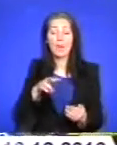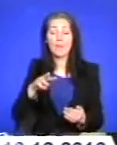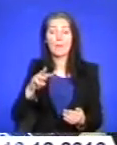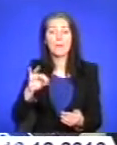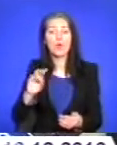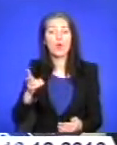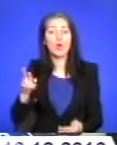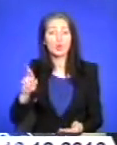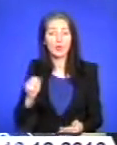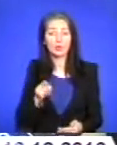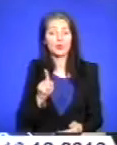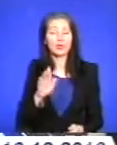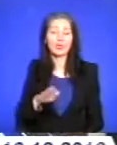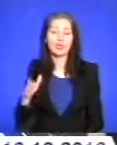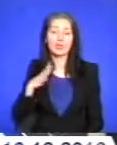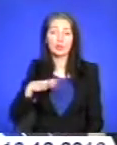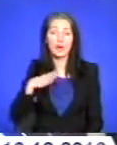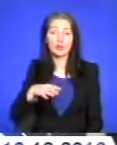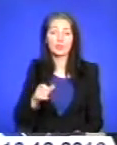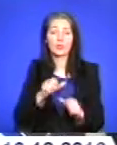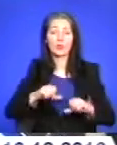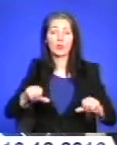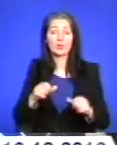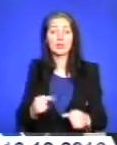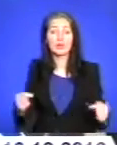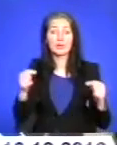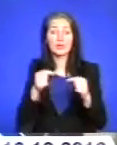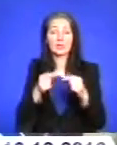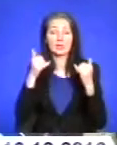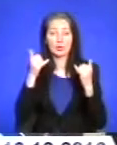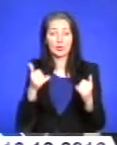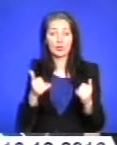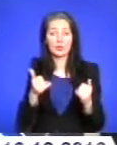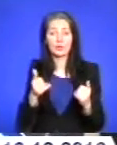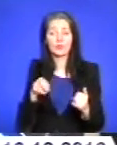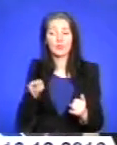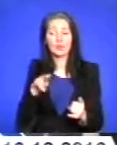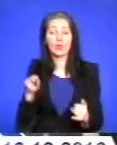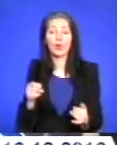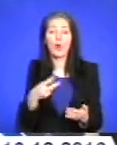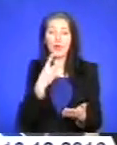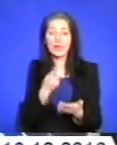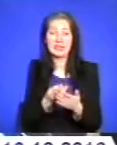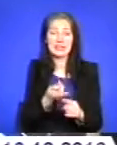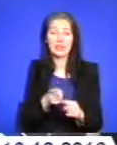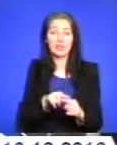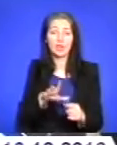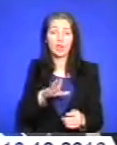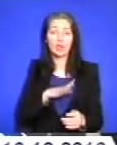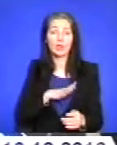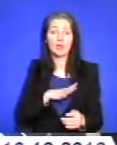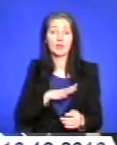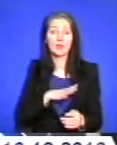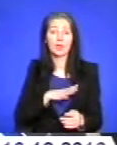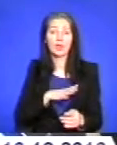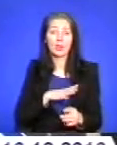що діти чекають. Комісія визначилася сьогодні відповідно до показників, які були доведені